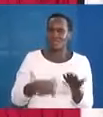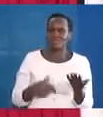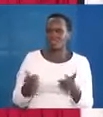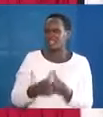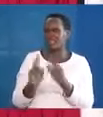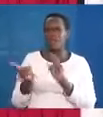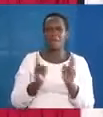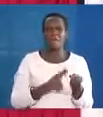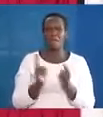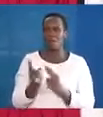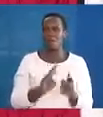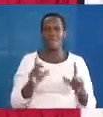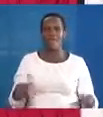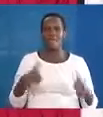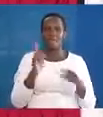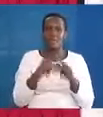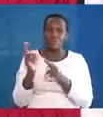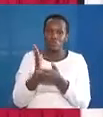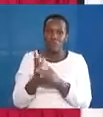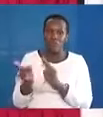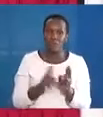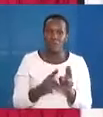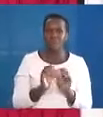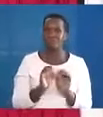tu, lakini sio kawaida.